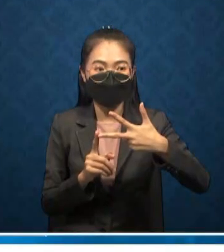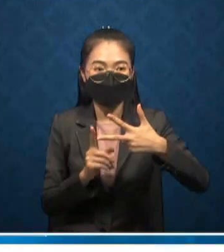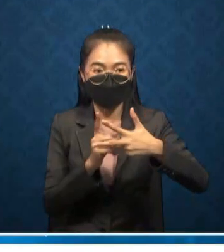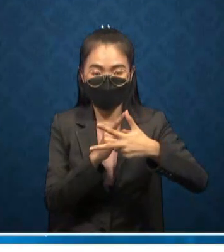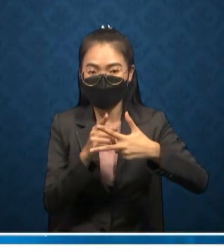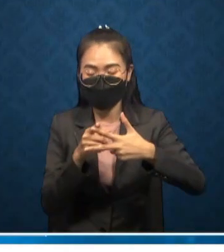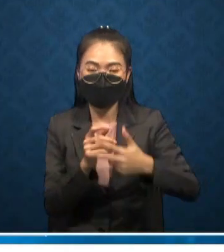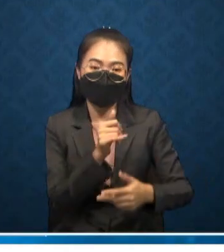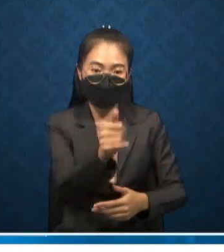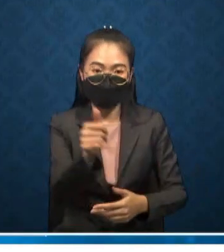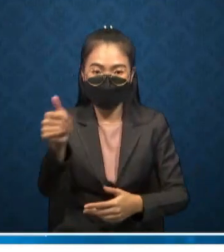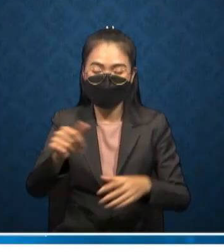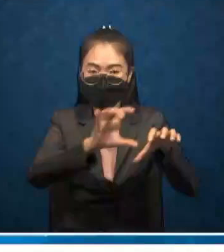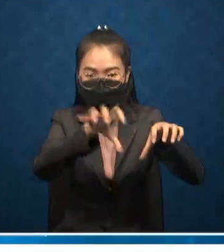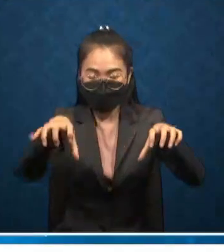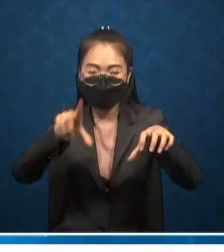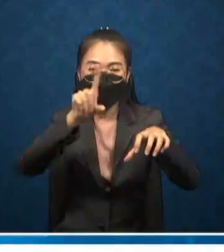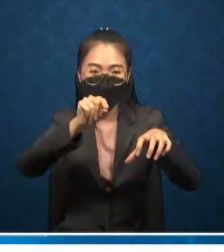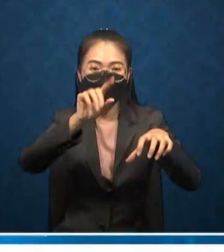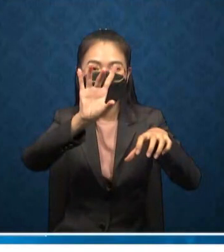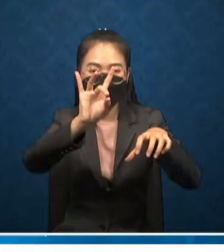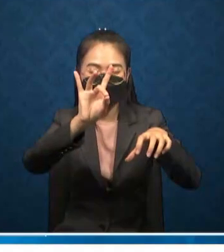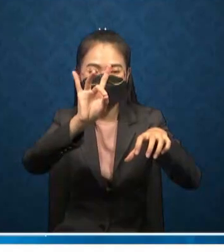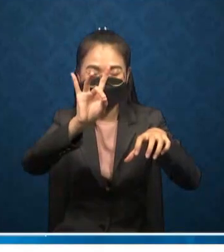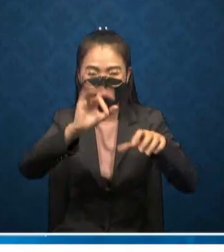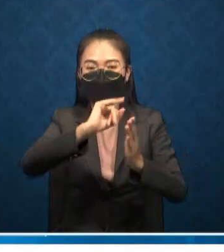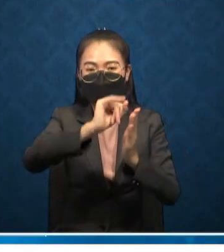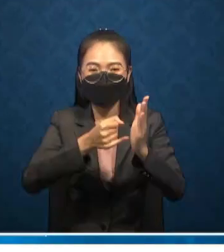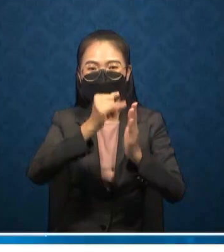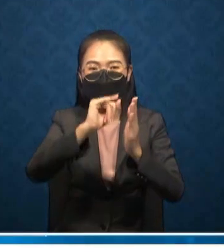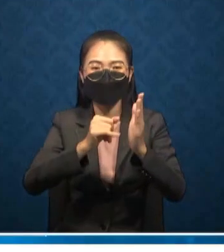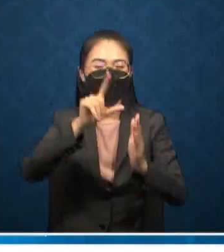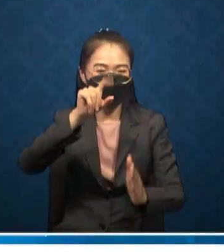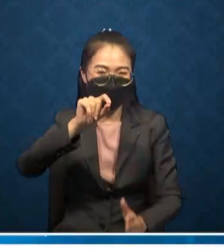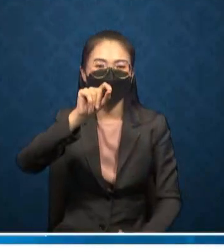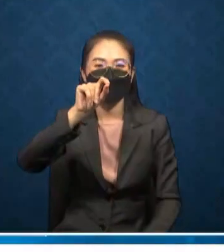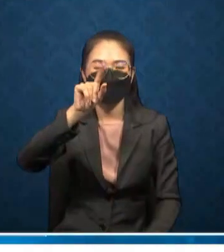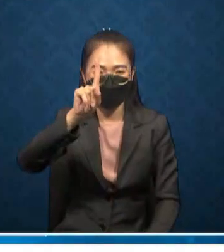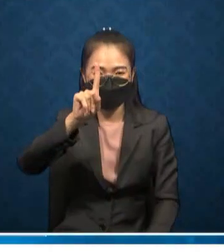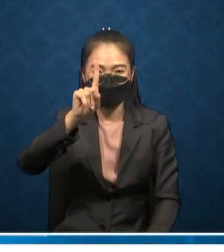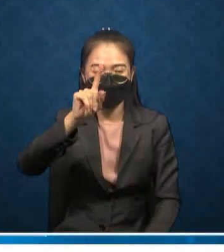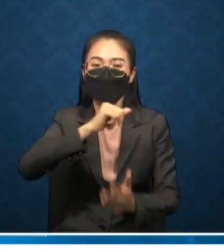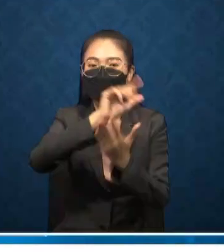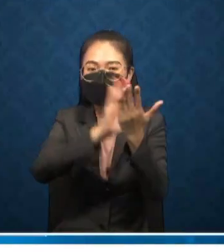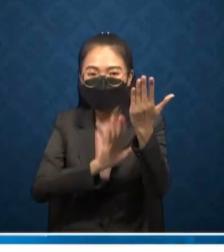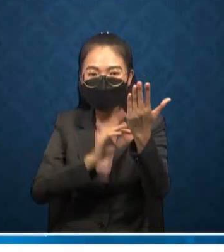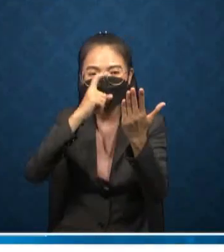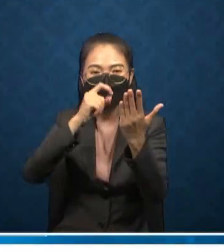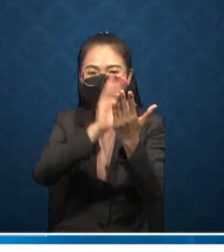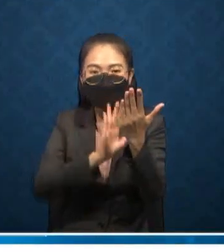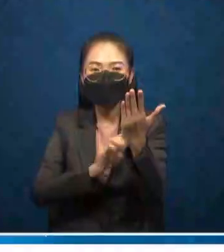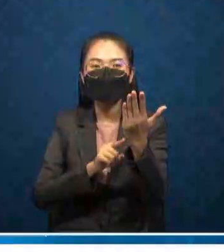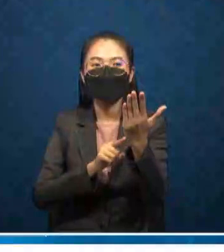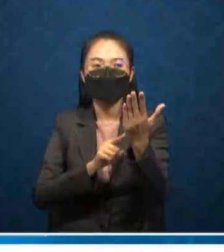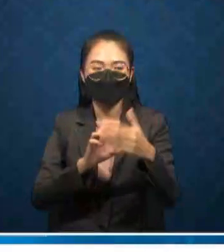พื้นที่ที่ 21จังหวัดในทุกภูมิภาคทั่วประเทศนะคะหน้าถัดไปเป็น